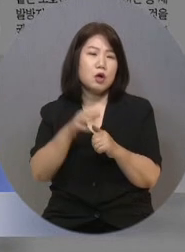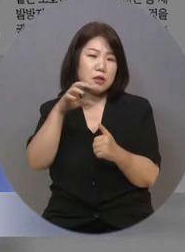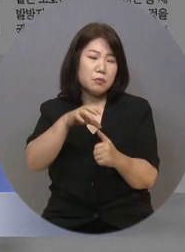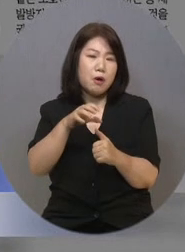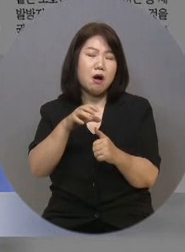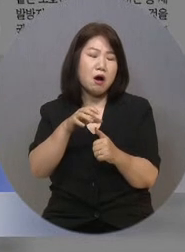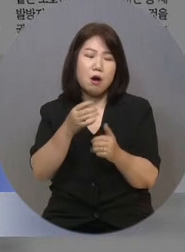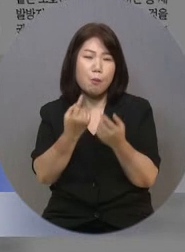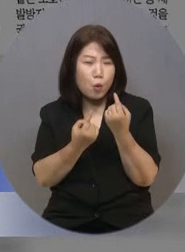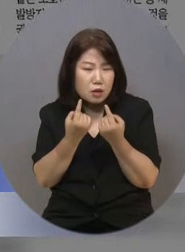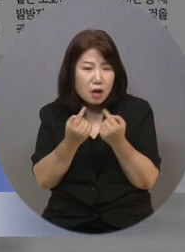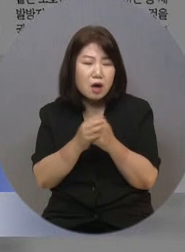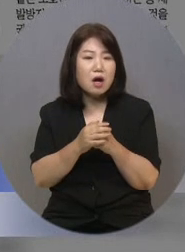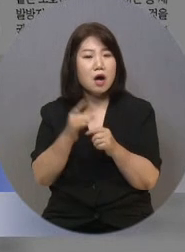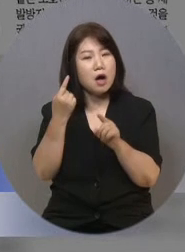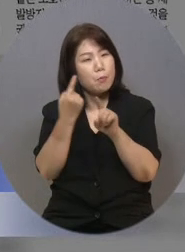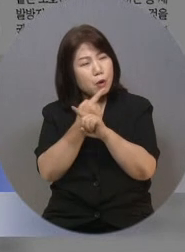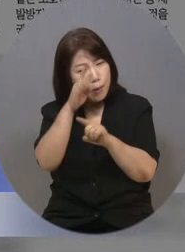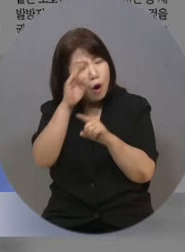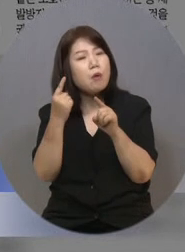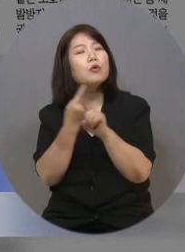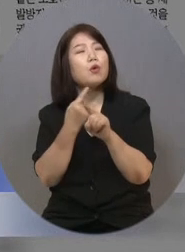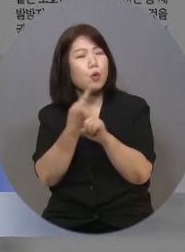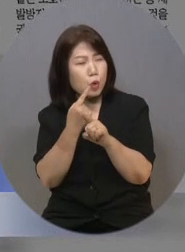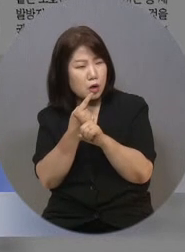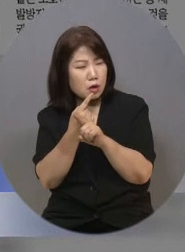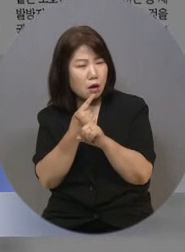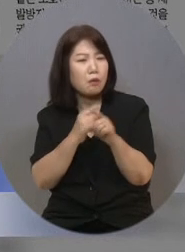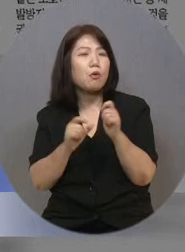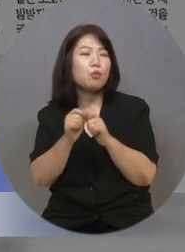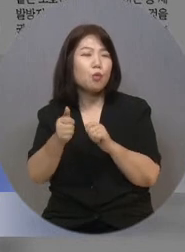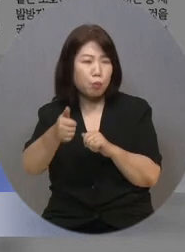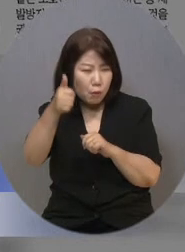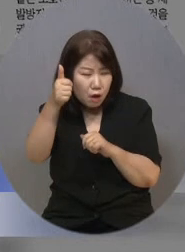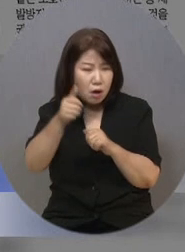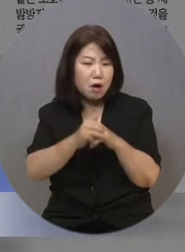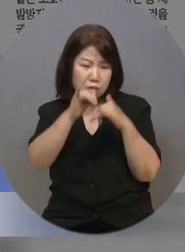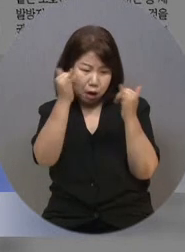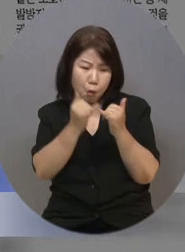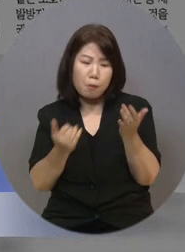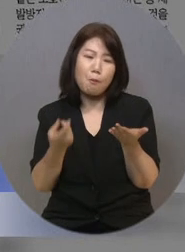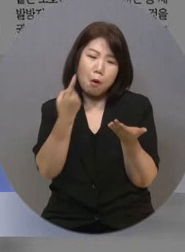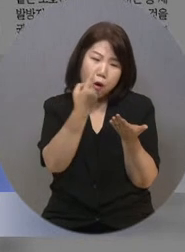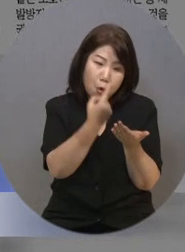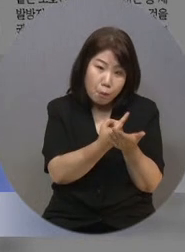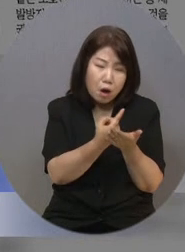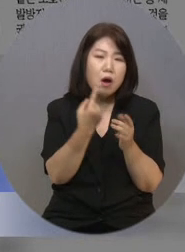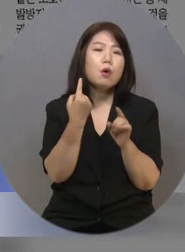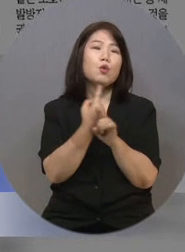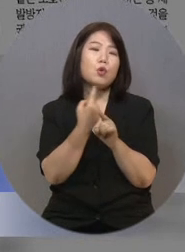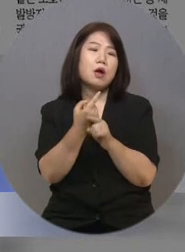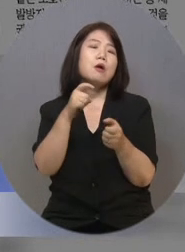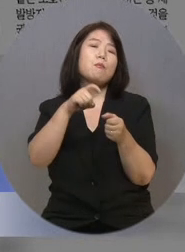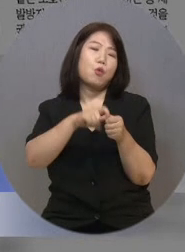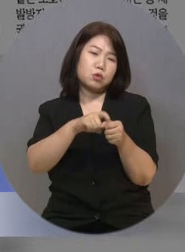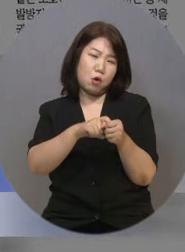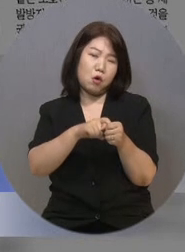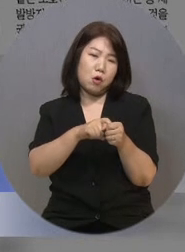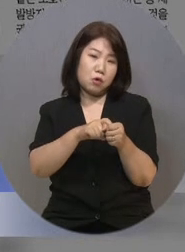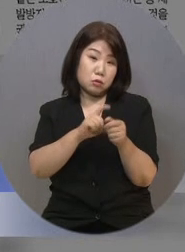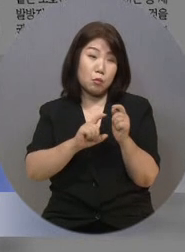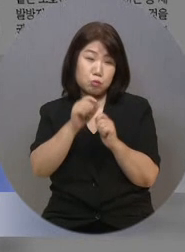근본적인 치료 활동을 통해 개선하는 것이 수용자의 제4회 등 교정시설의 근본적인 목적이라고